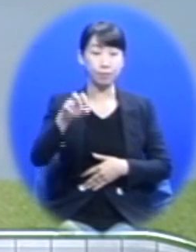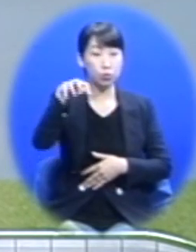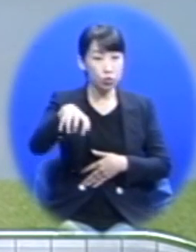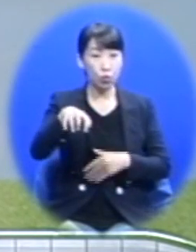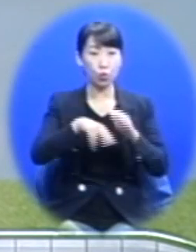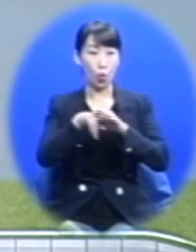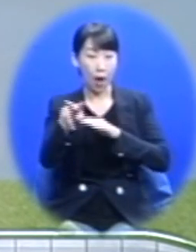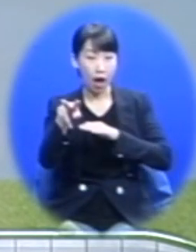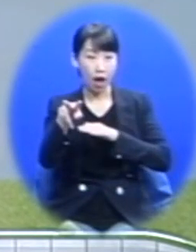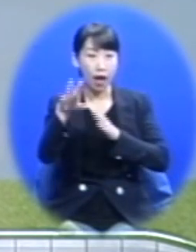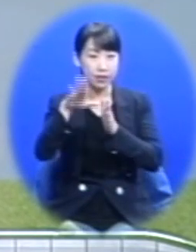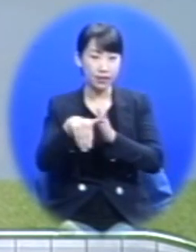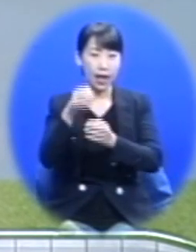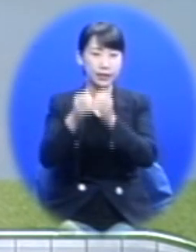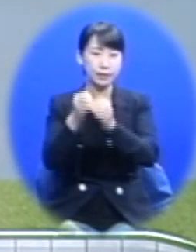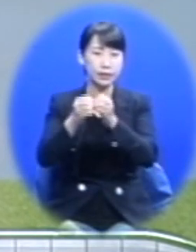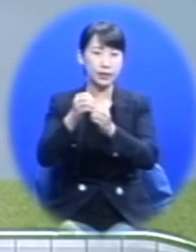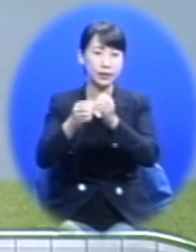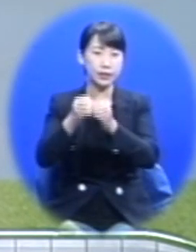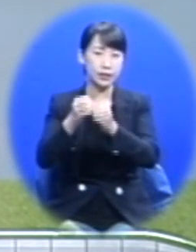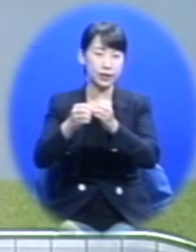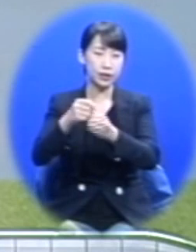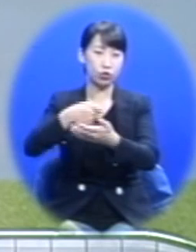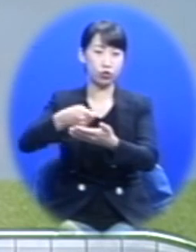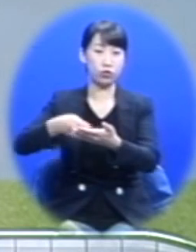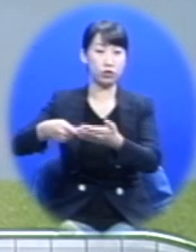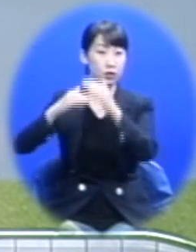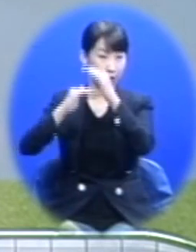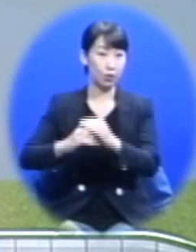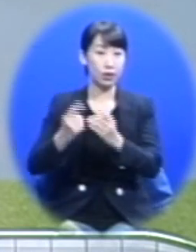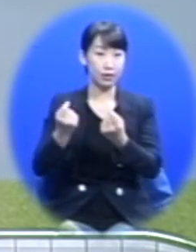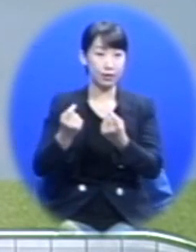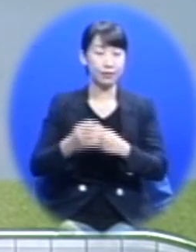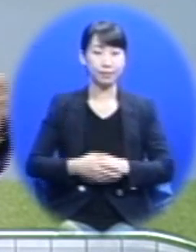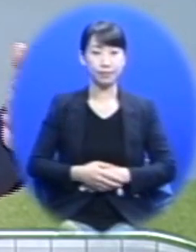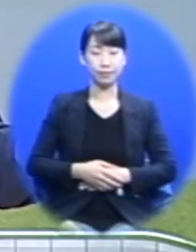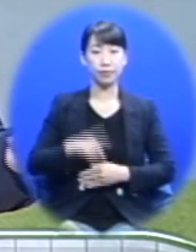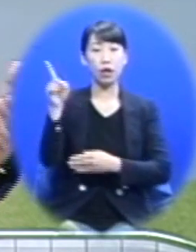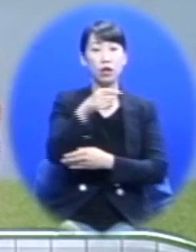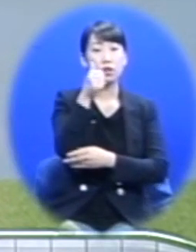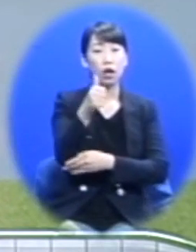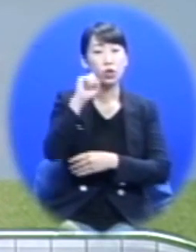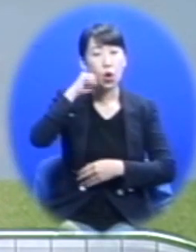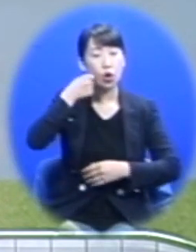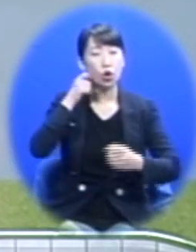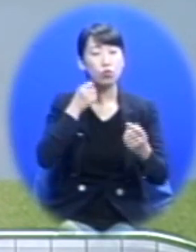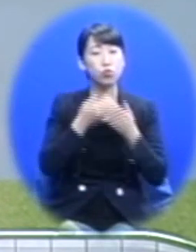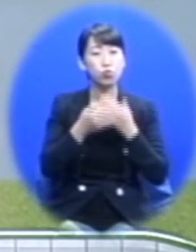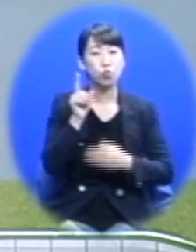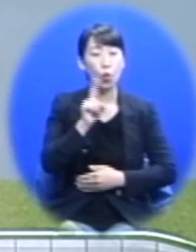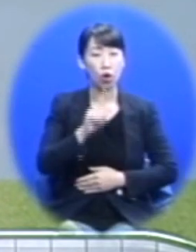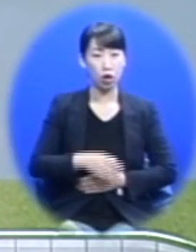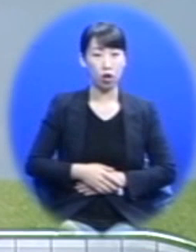다윗의 시편 노래라고 해석을 합니다. 다윗이 어떤 어려움을 겪었을까? 다윗이